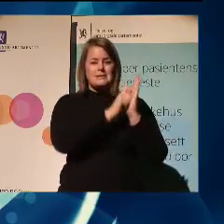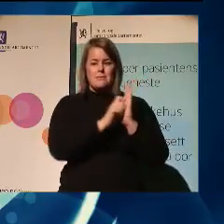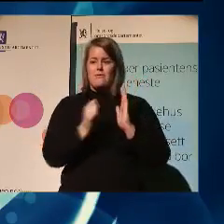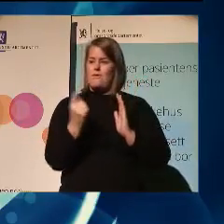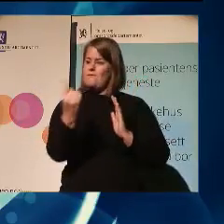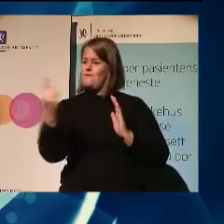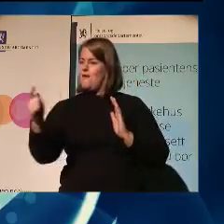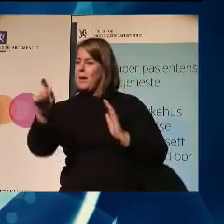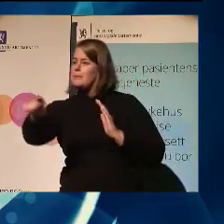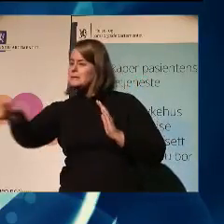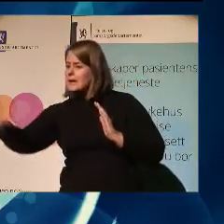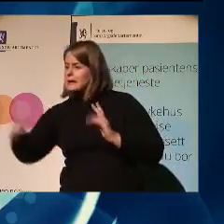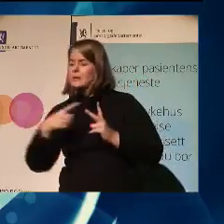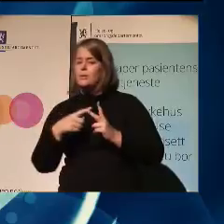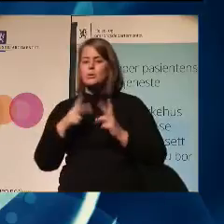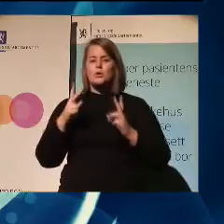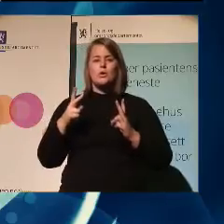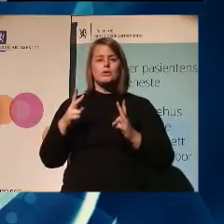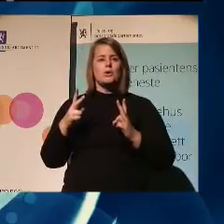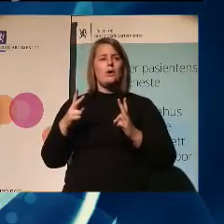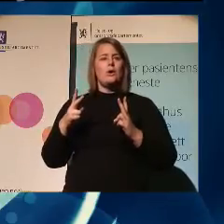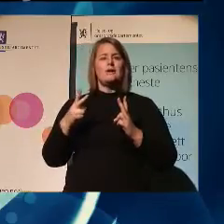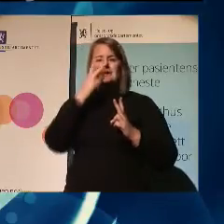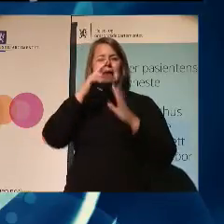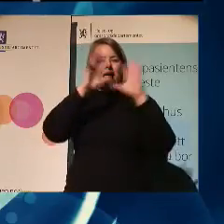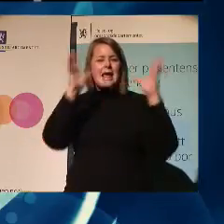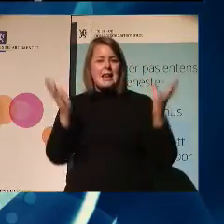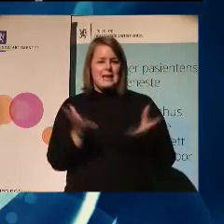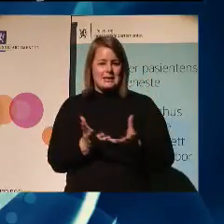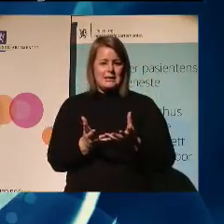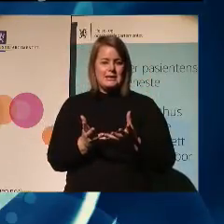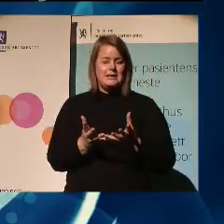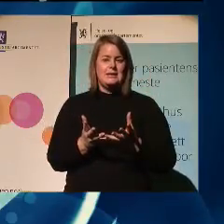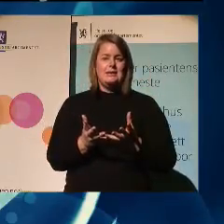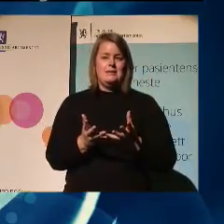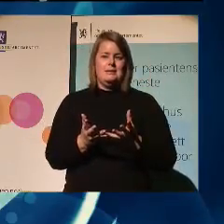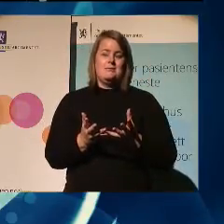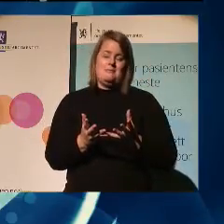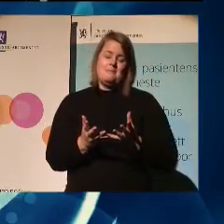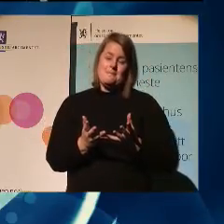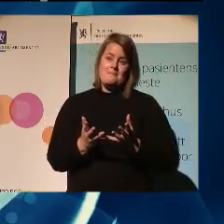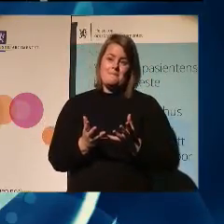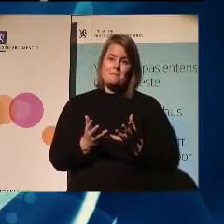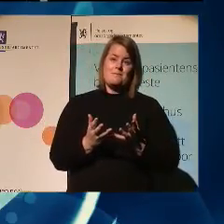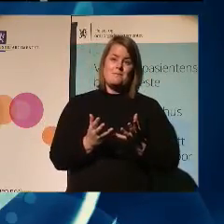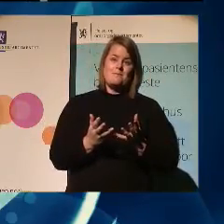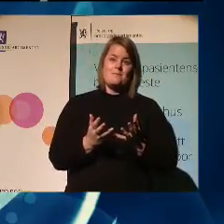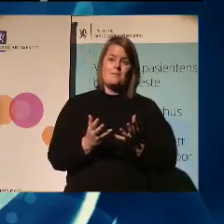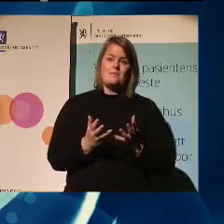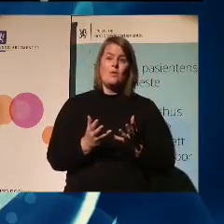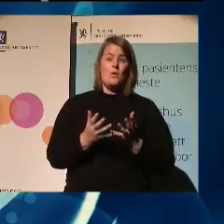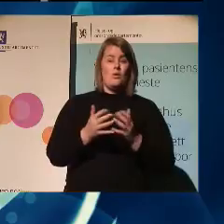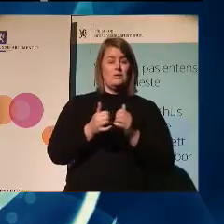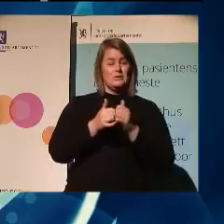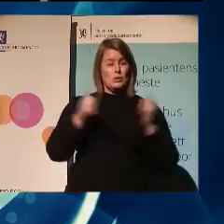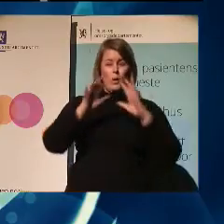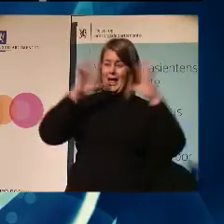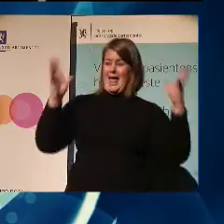pasienten, men også i det store bildet. Og jeg tror at vi har noe å hente på, og også få til det bedre i det store